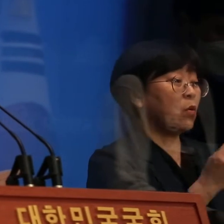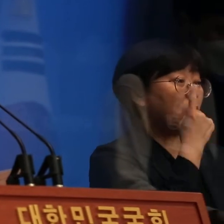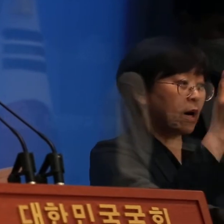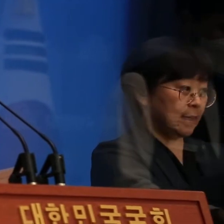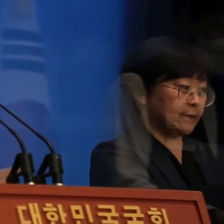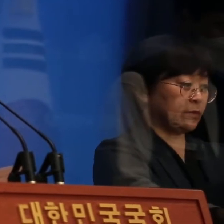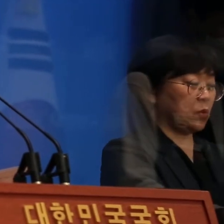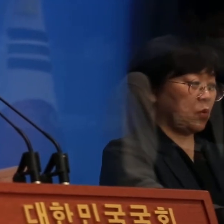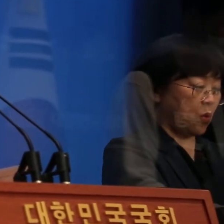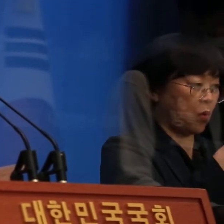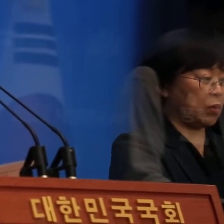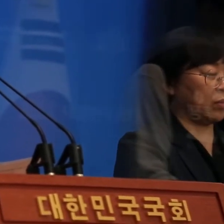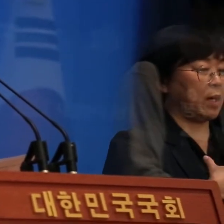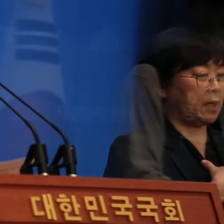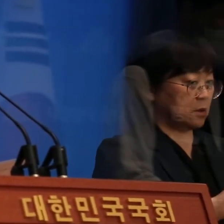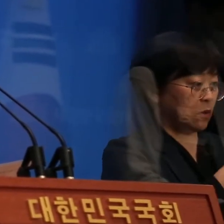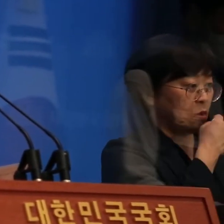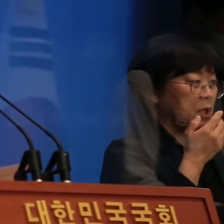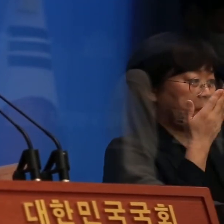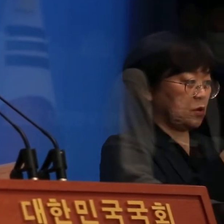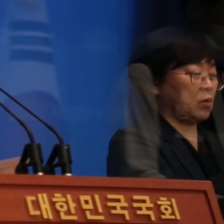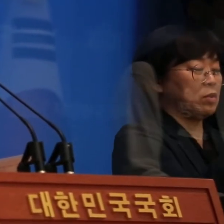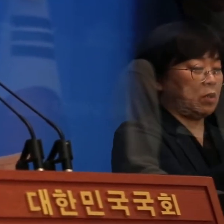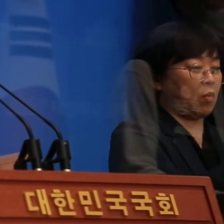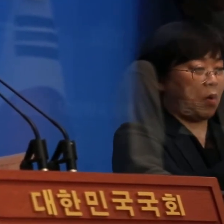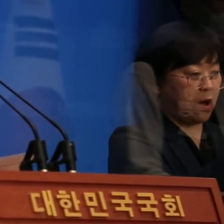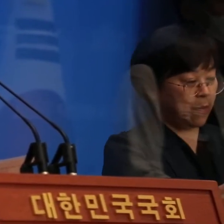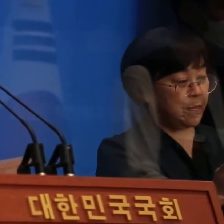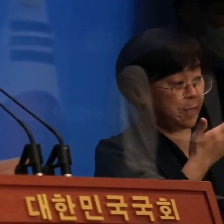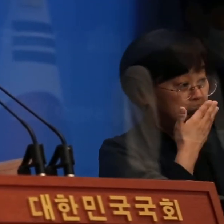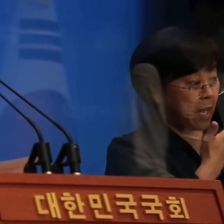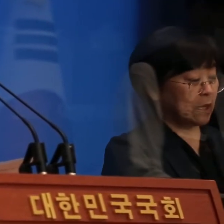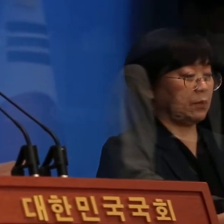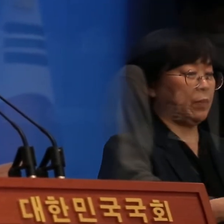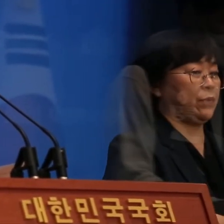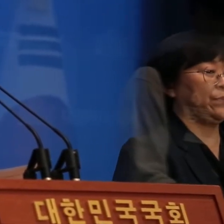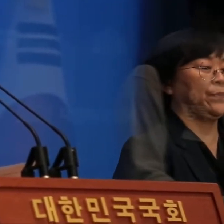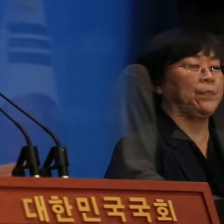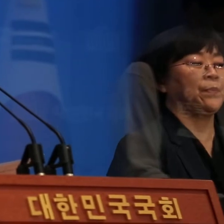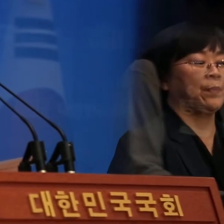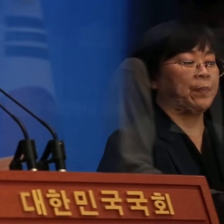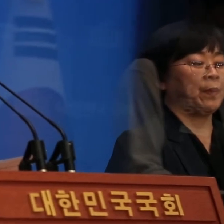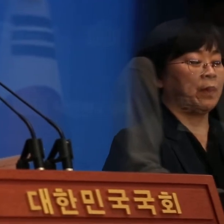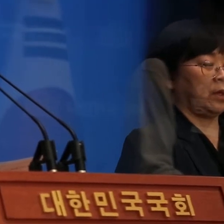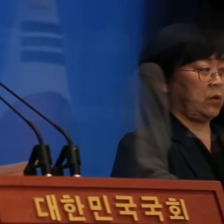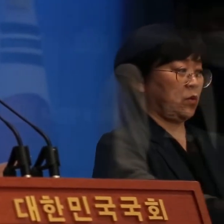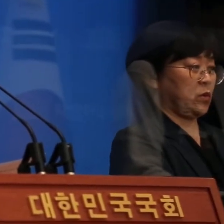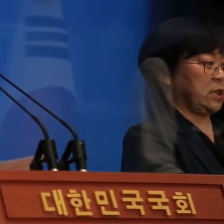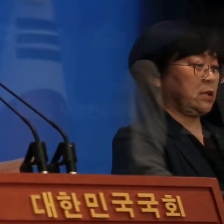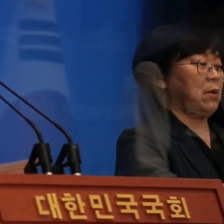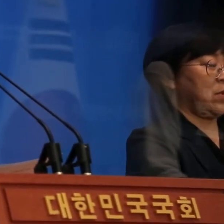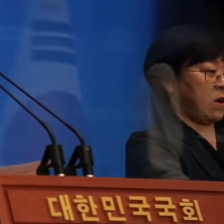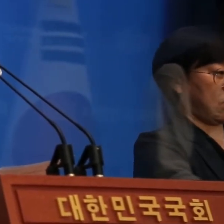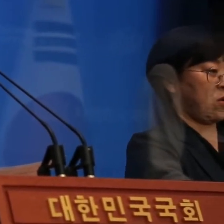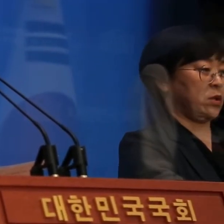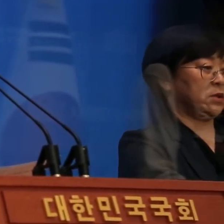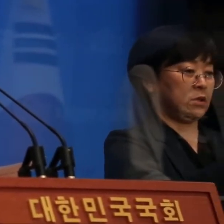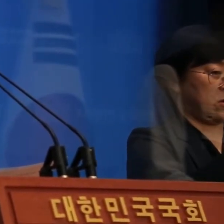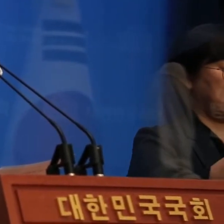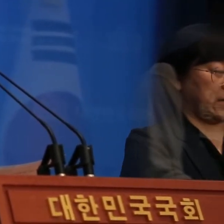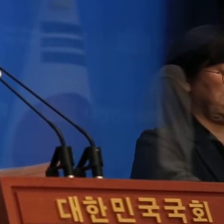고용, 노동 안전을 보장하고 제도화할 수 있는 장치가 마련되어야 합니다. 노동자가 참여하고